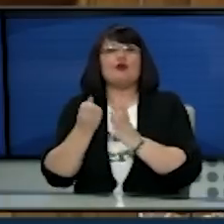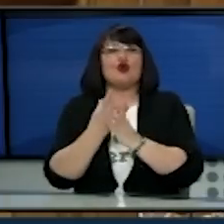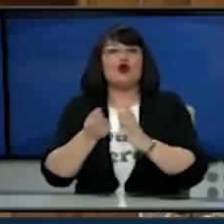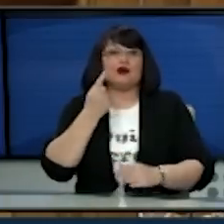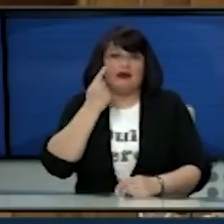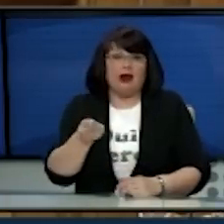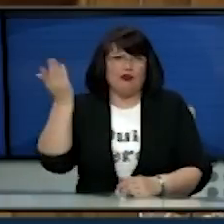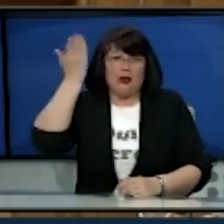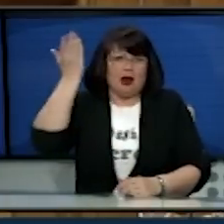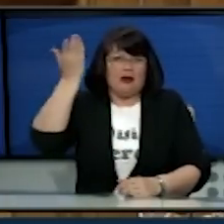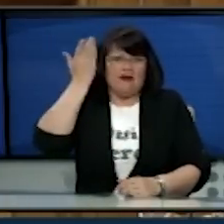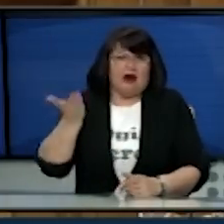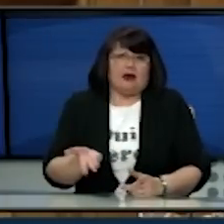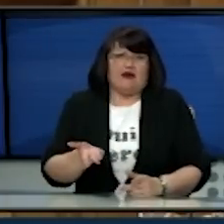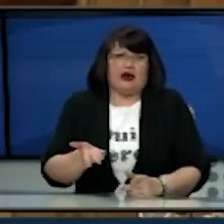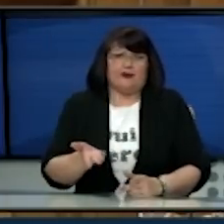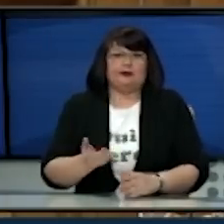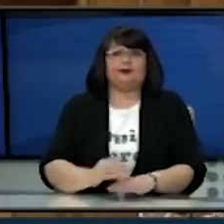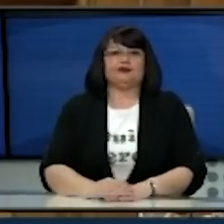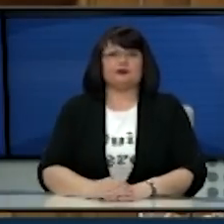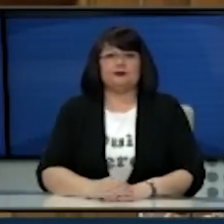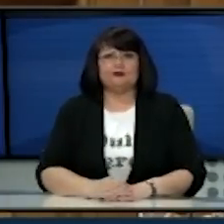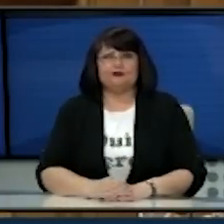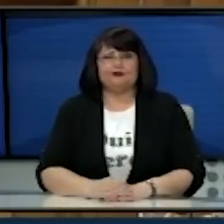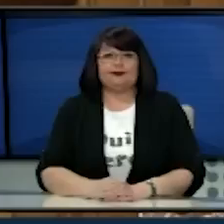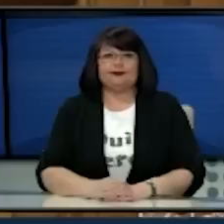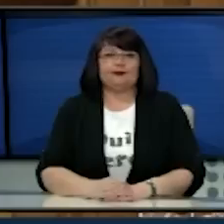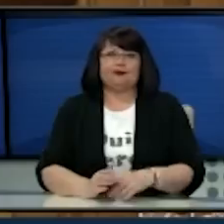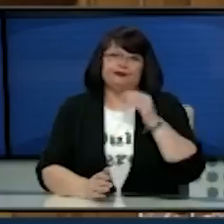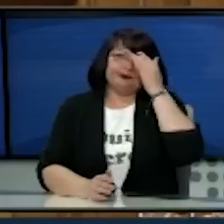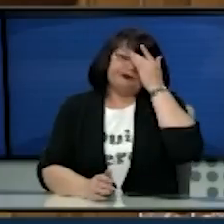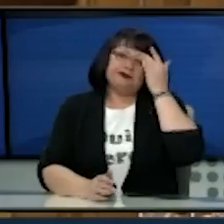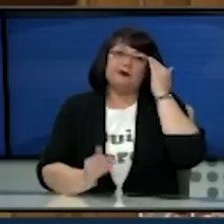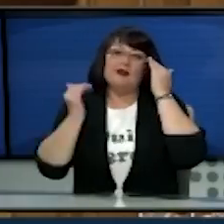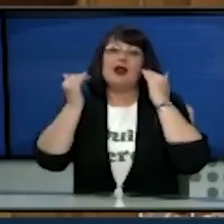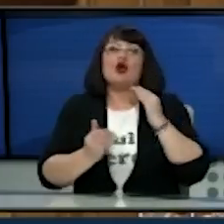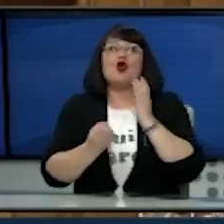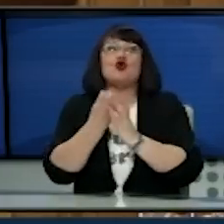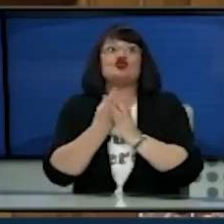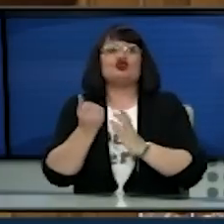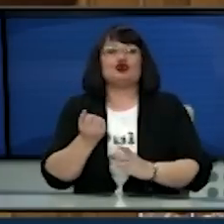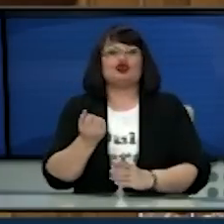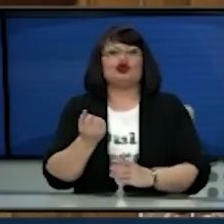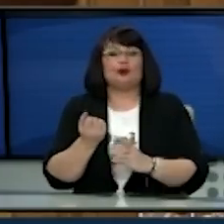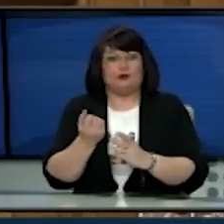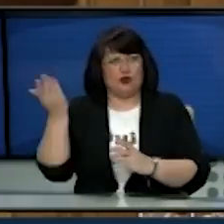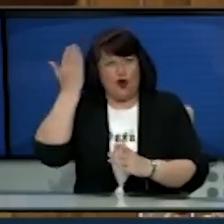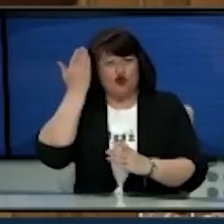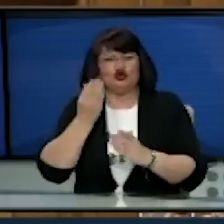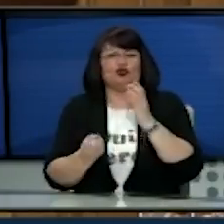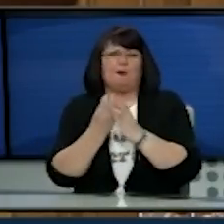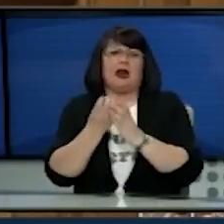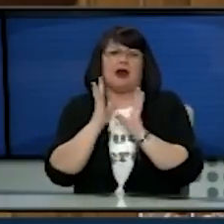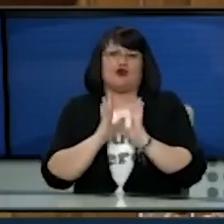προϊόντων τους, που είναι κάτω από την τεράστια αύξηση του κόστους παραγωγής. Τα μέτρα που λαμβάνετε είναι